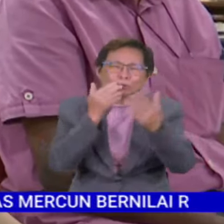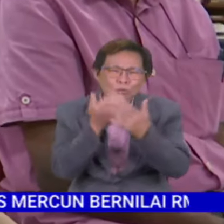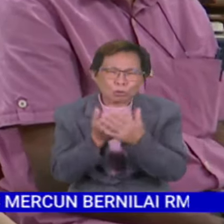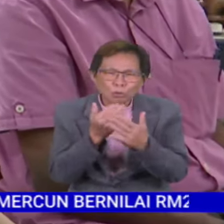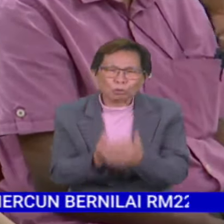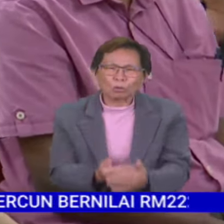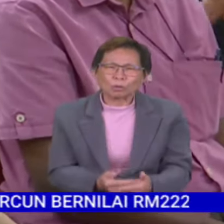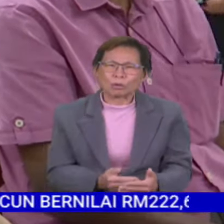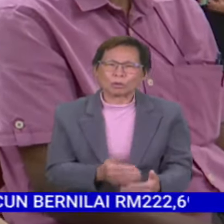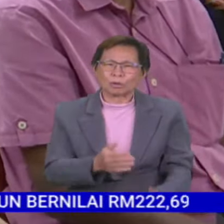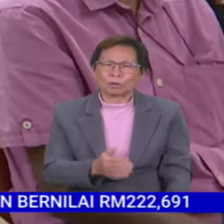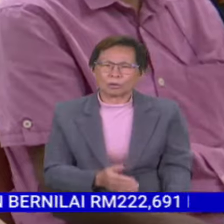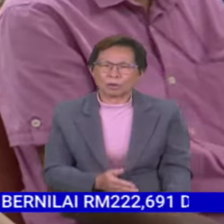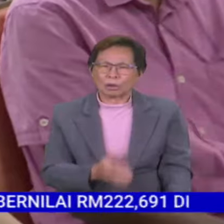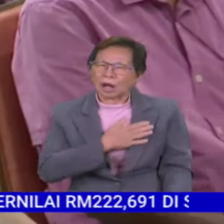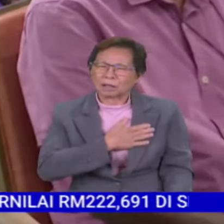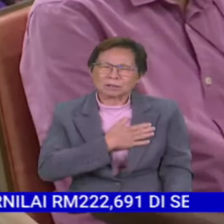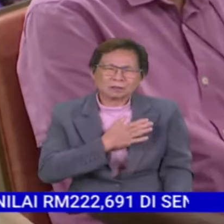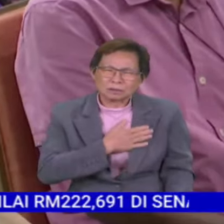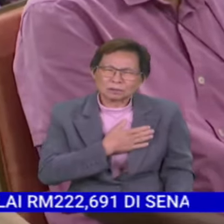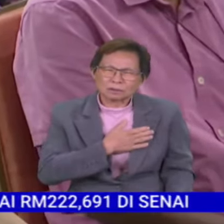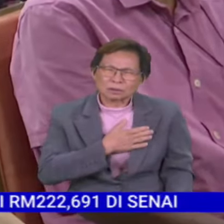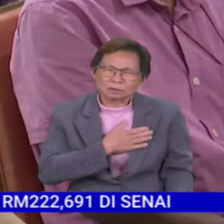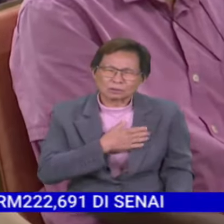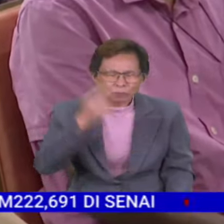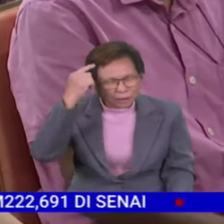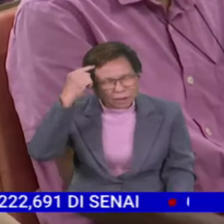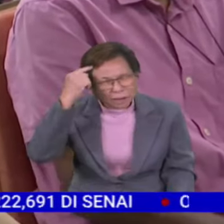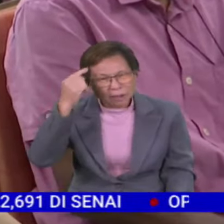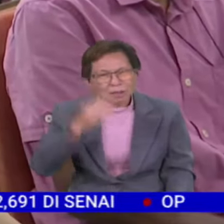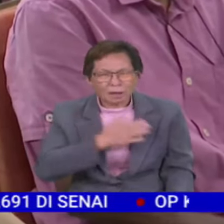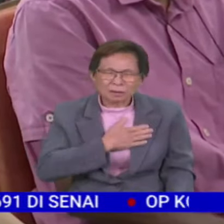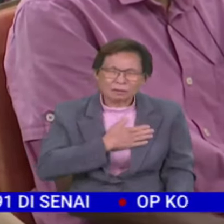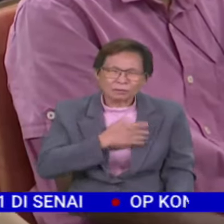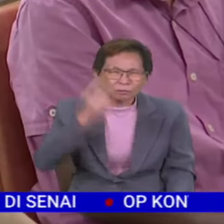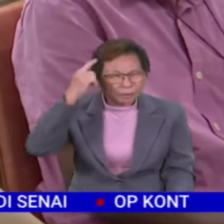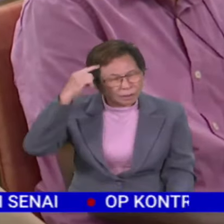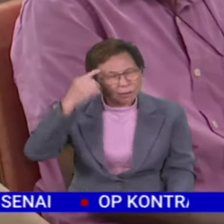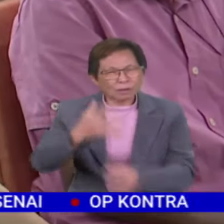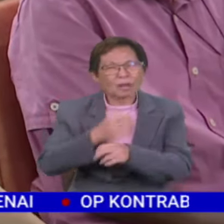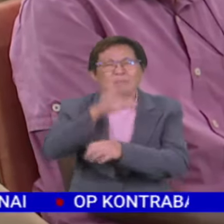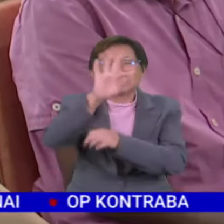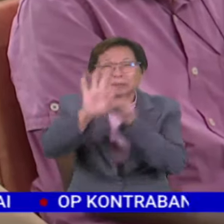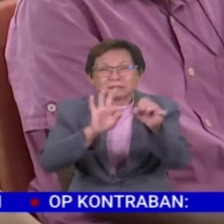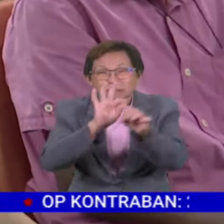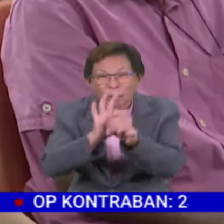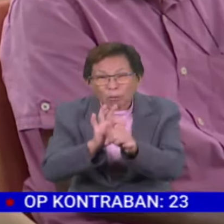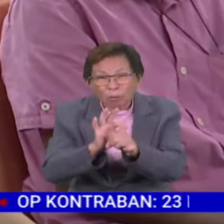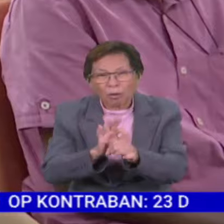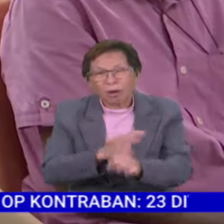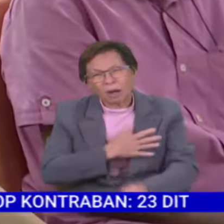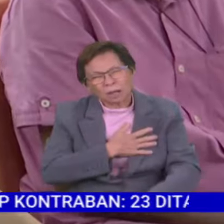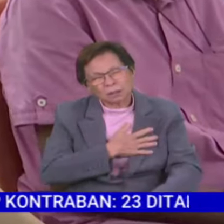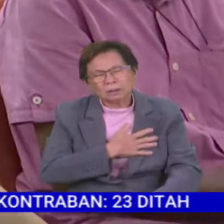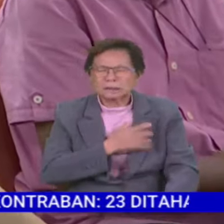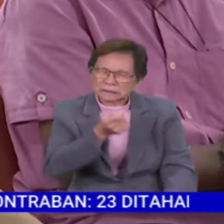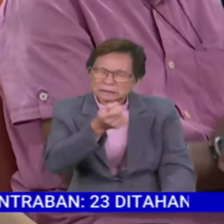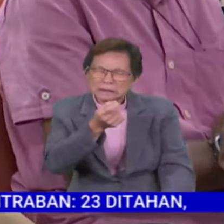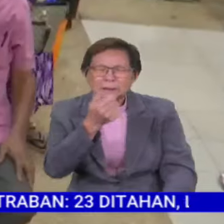Banyak hati pun hati surat sikit sedap. Surat 89 tahun sekarang saya hati sikit ada